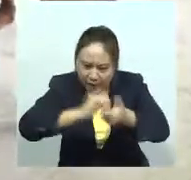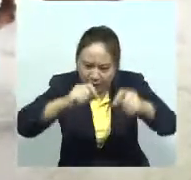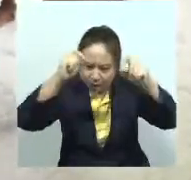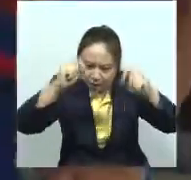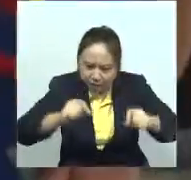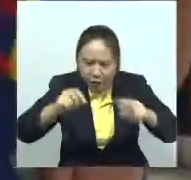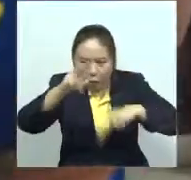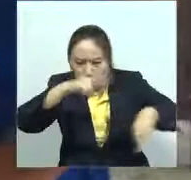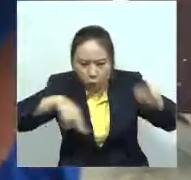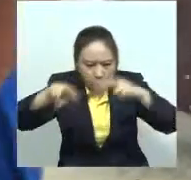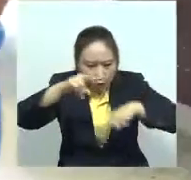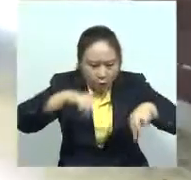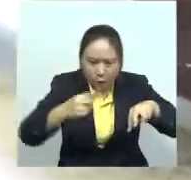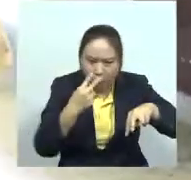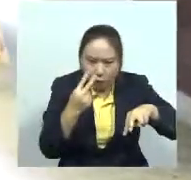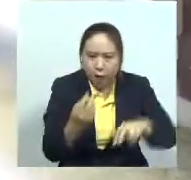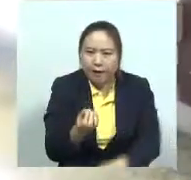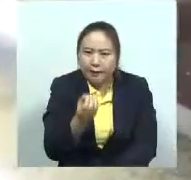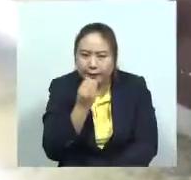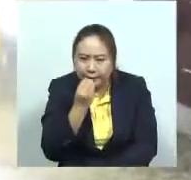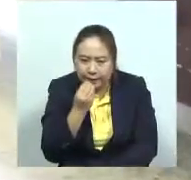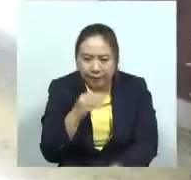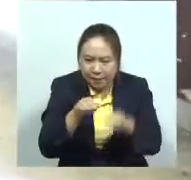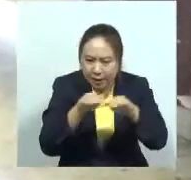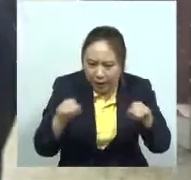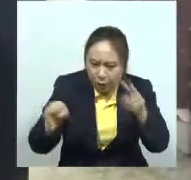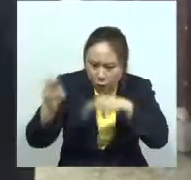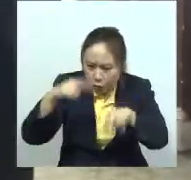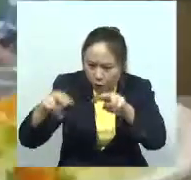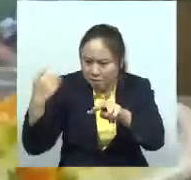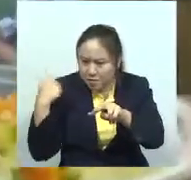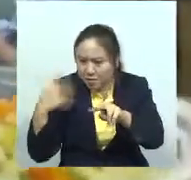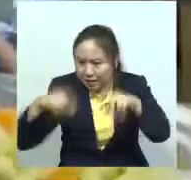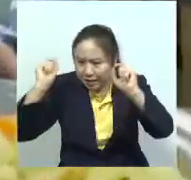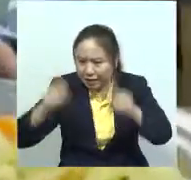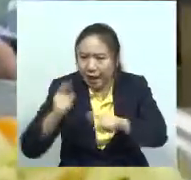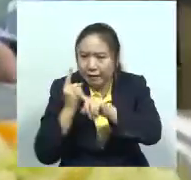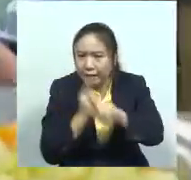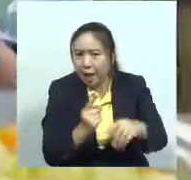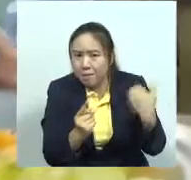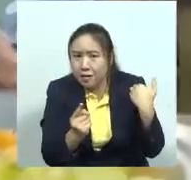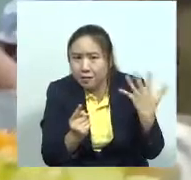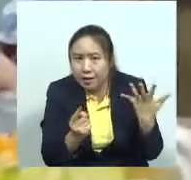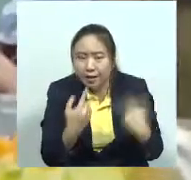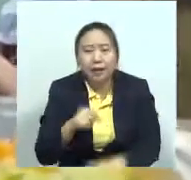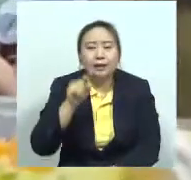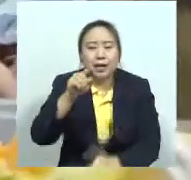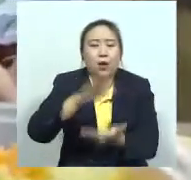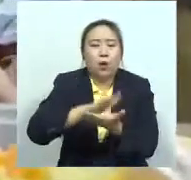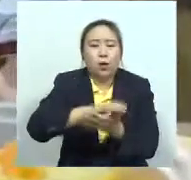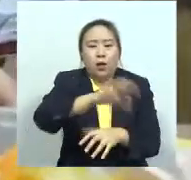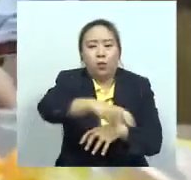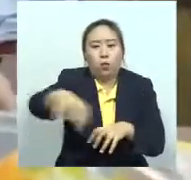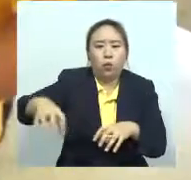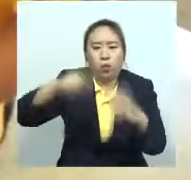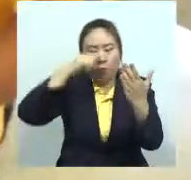ไขในการตรวจสอบมาตรฐานของอาหารและทำตามสัญญาหรือไม่พร้อมสั่งการไปถึงสถานศึกษาในสังกัดทั่วประ